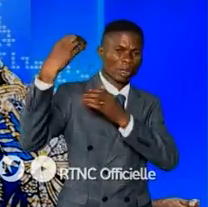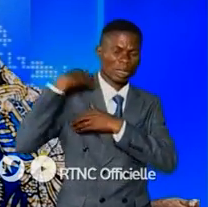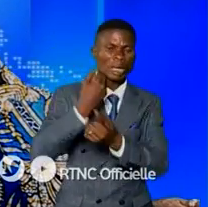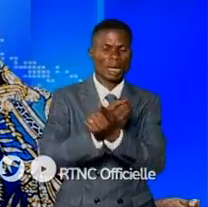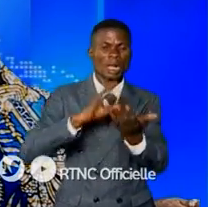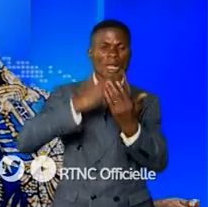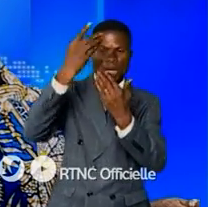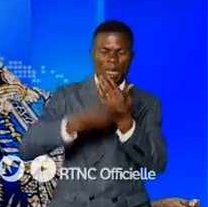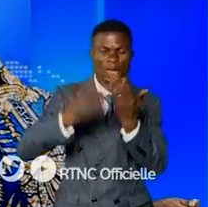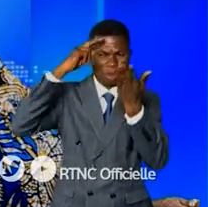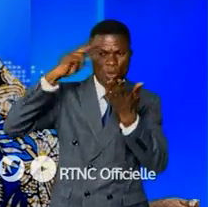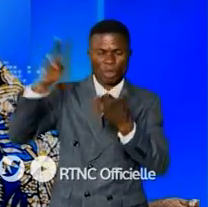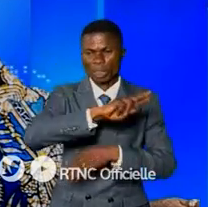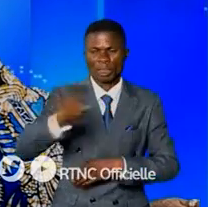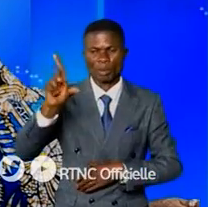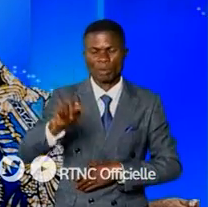le calendrier académique